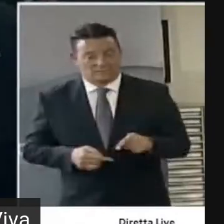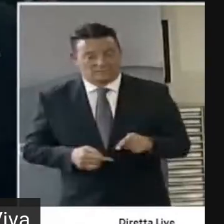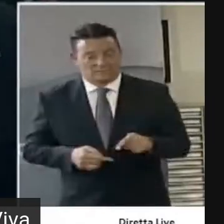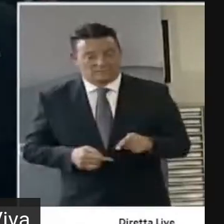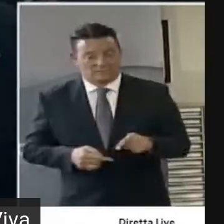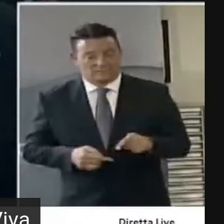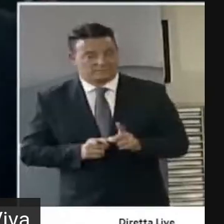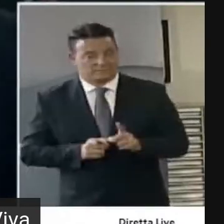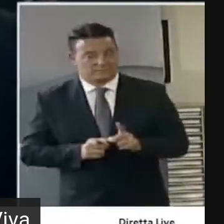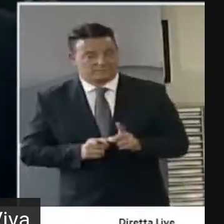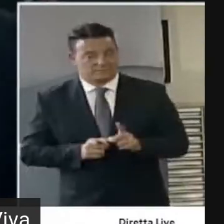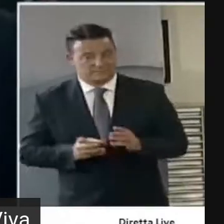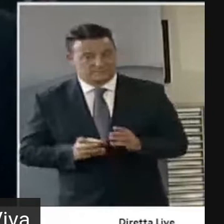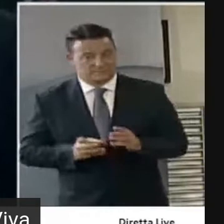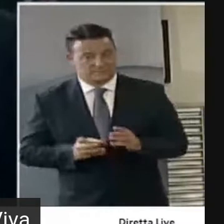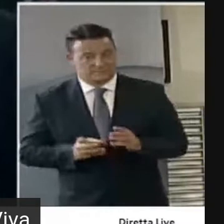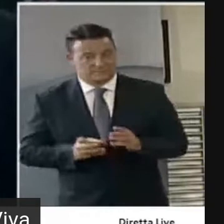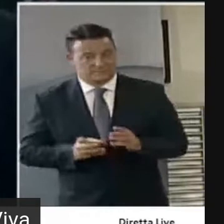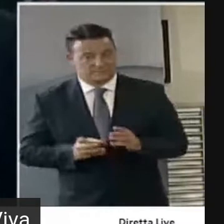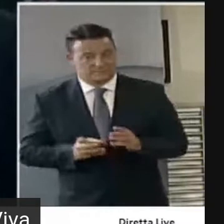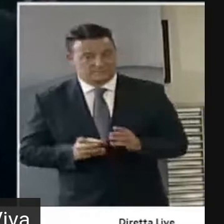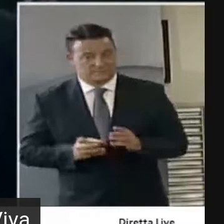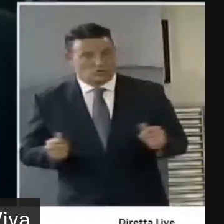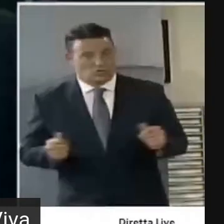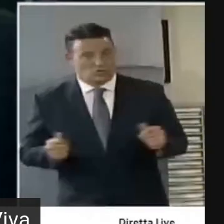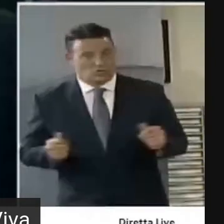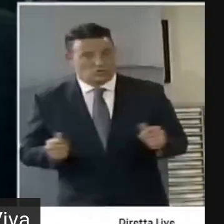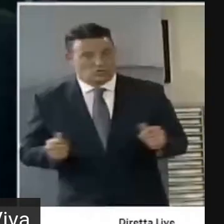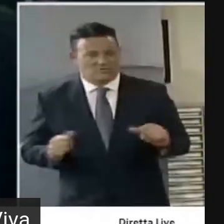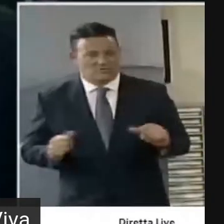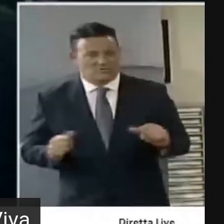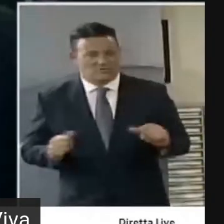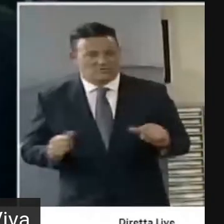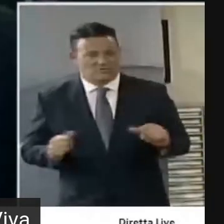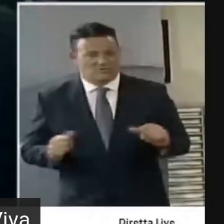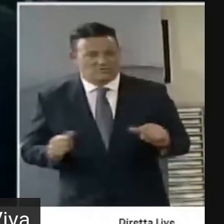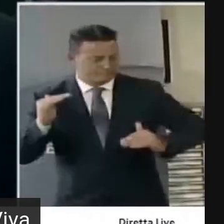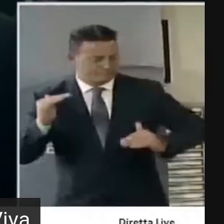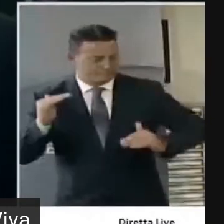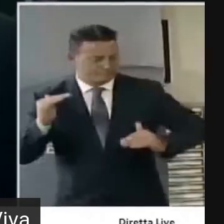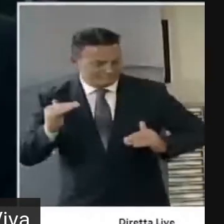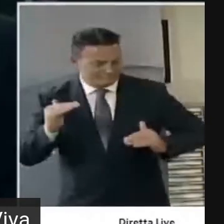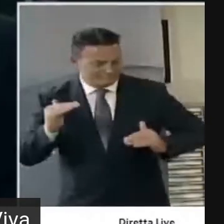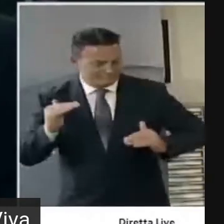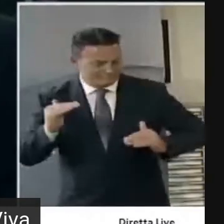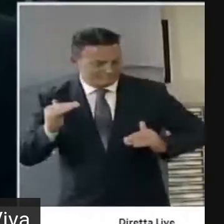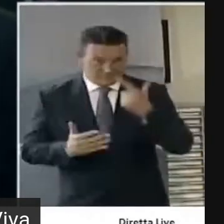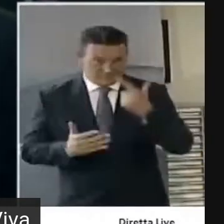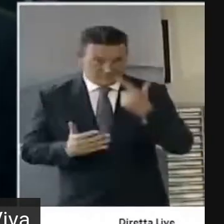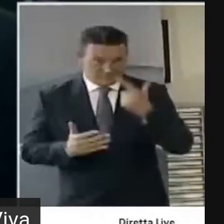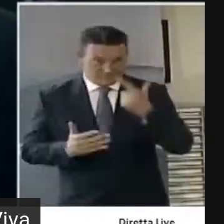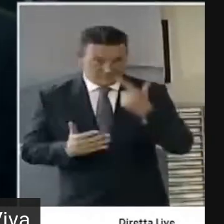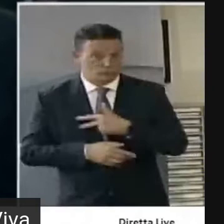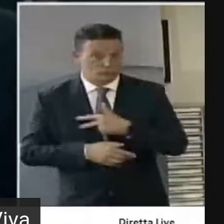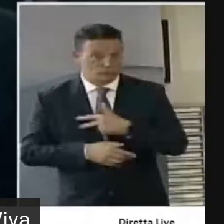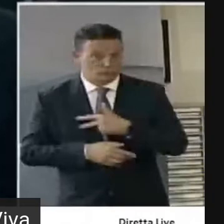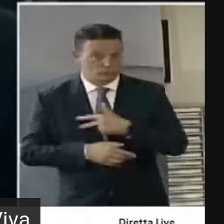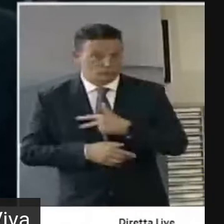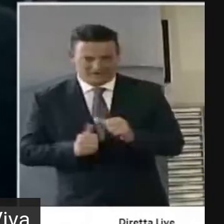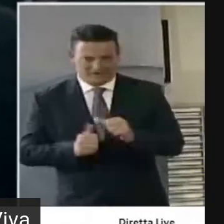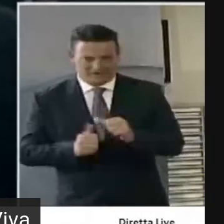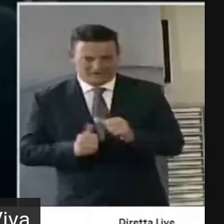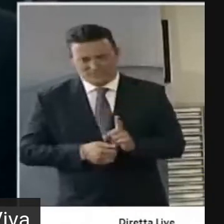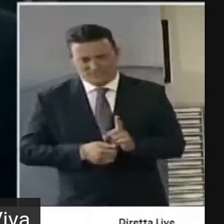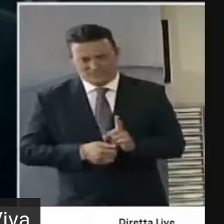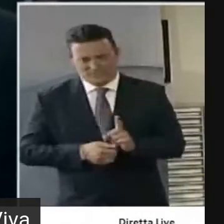risolvere una equazione che non è più solamente un'equazione di carattere sociale o di carattere legato alla